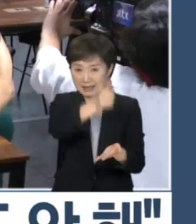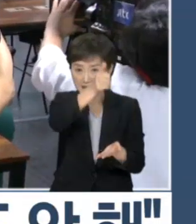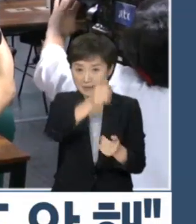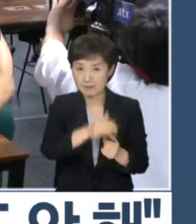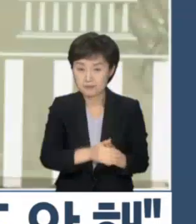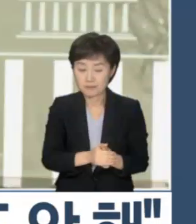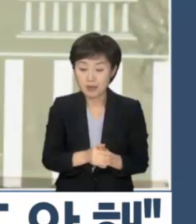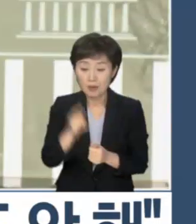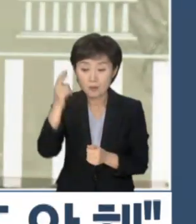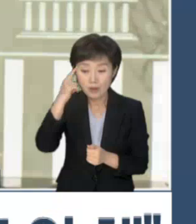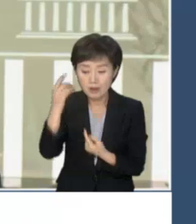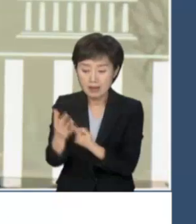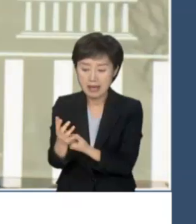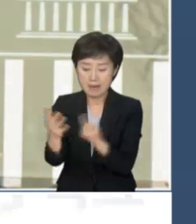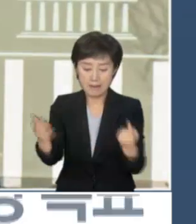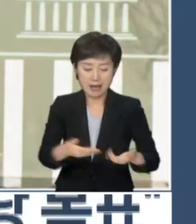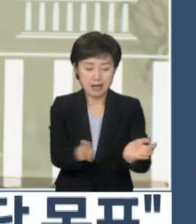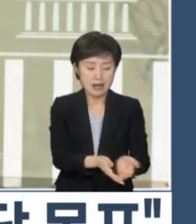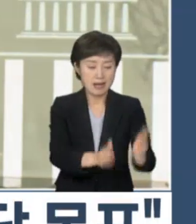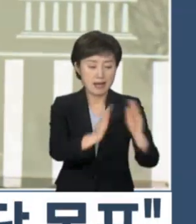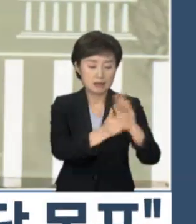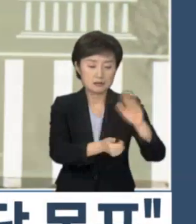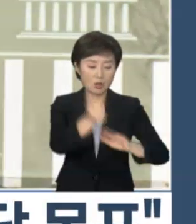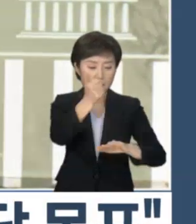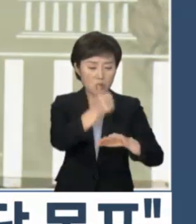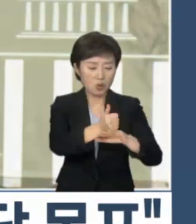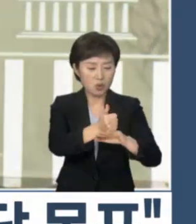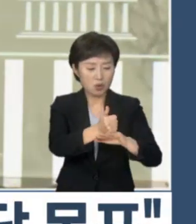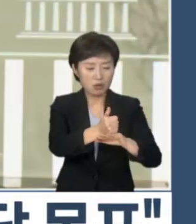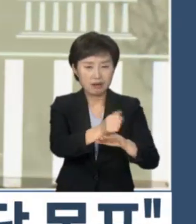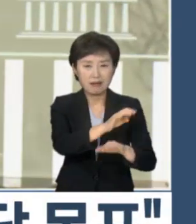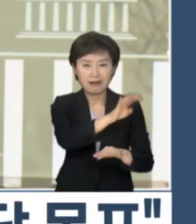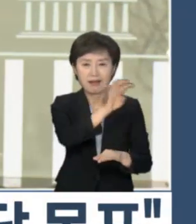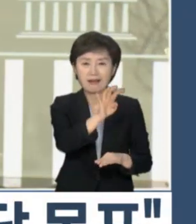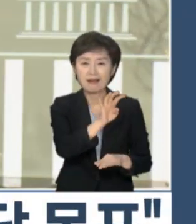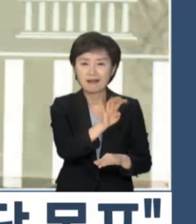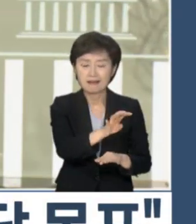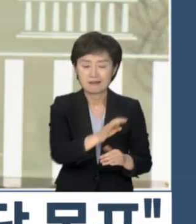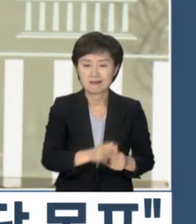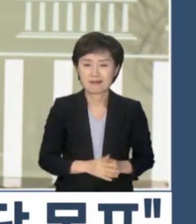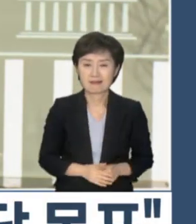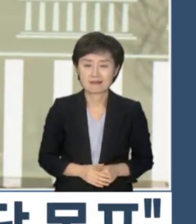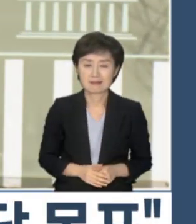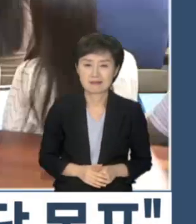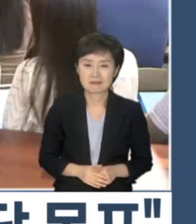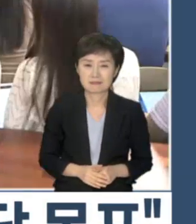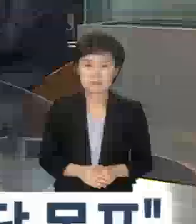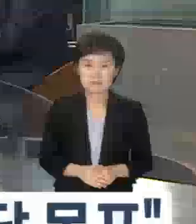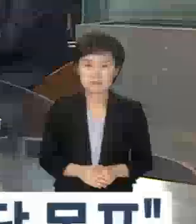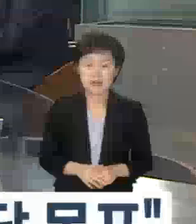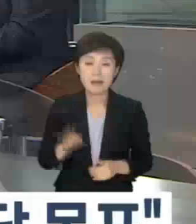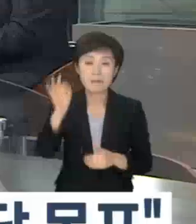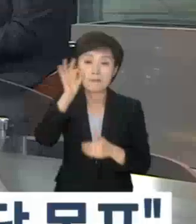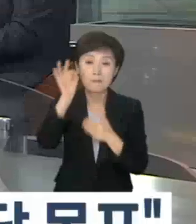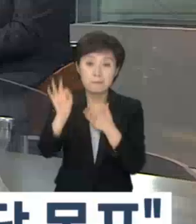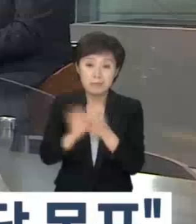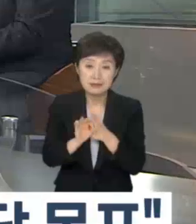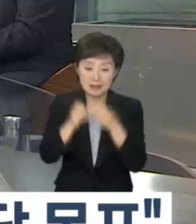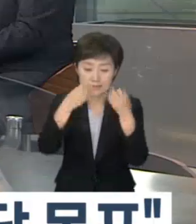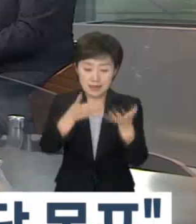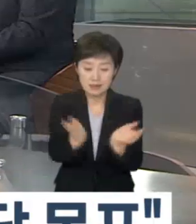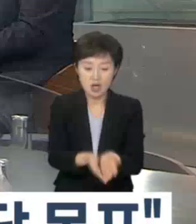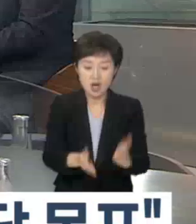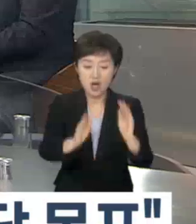나가서 성공한다고 하는 보장 자체가 스스로를 가지고 있지 않은 것 같습니다. 새로운 당의 출연이라고 하면 민주당 입장에서도